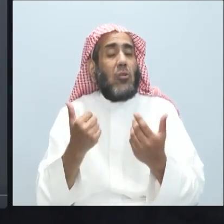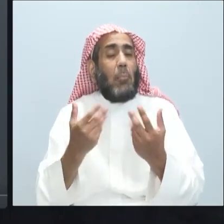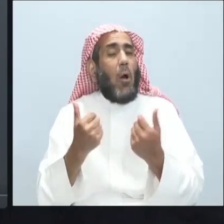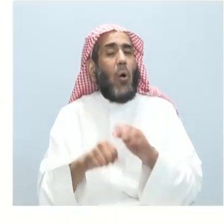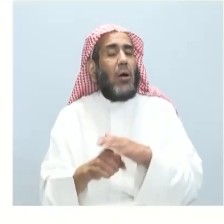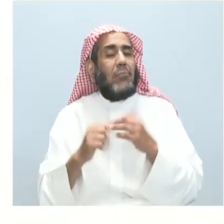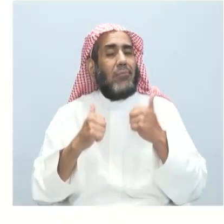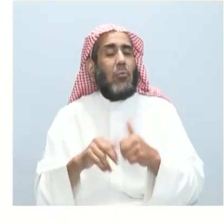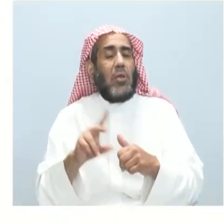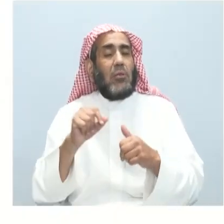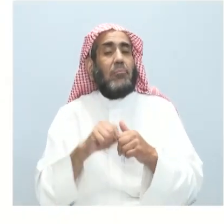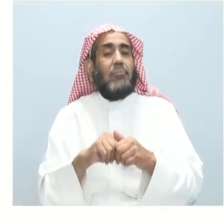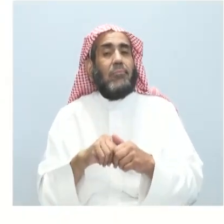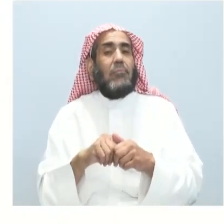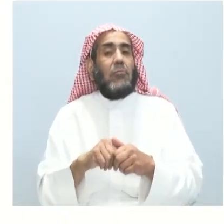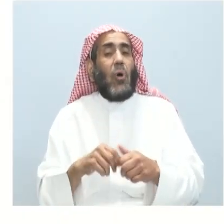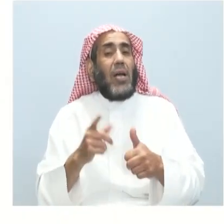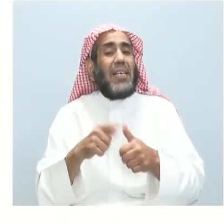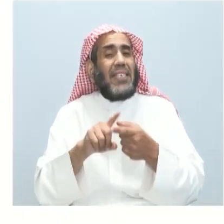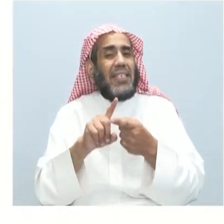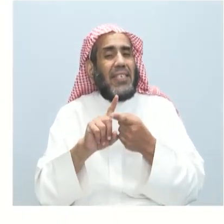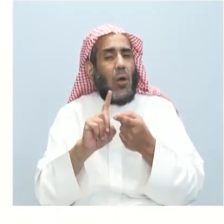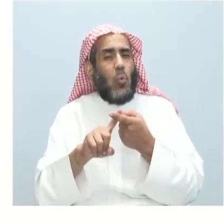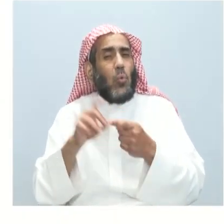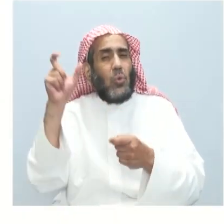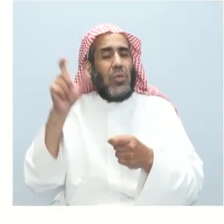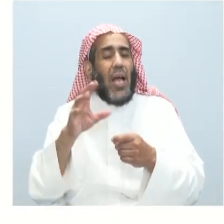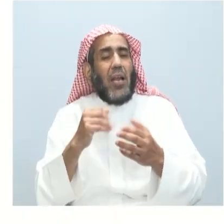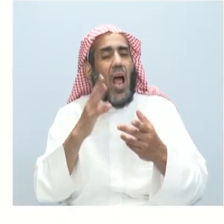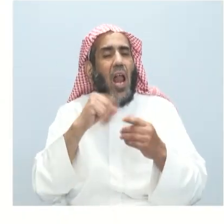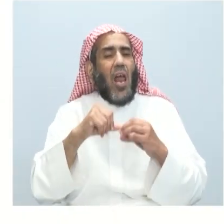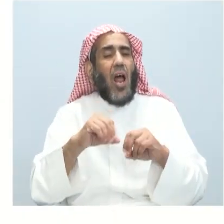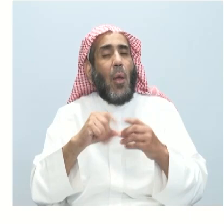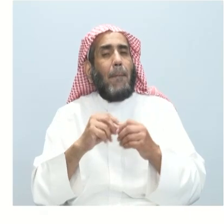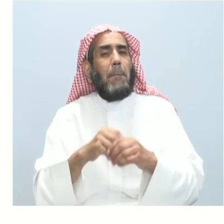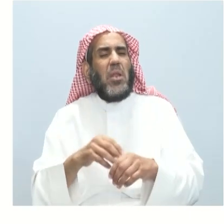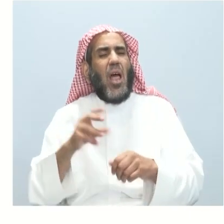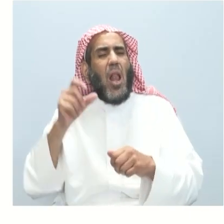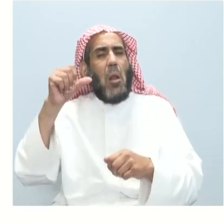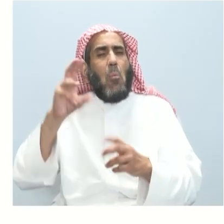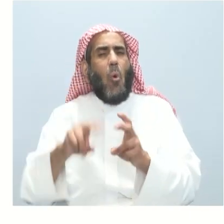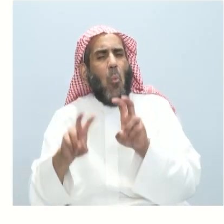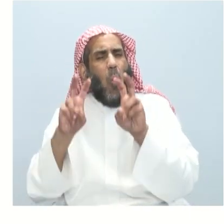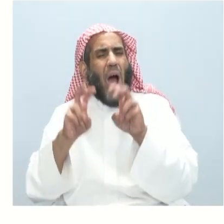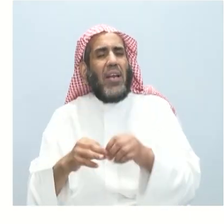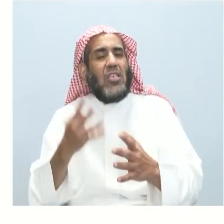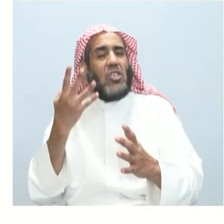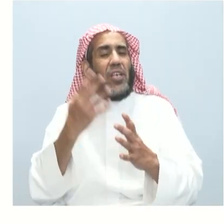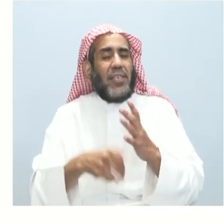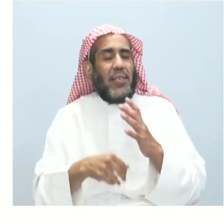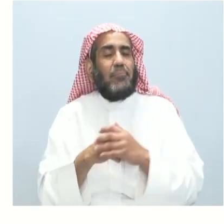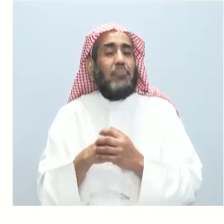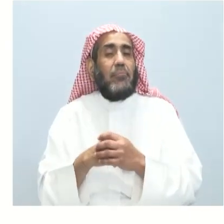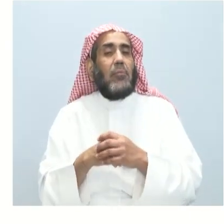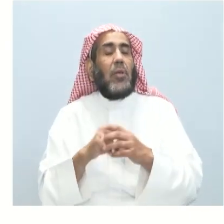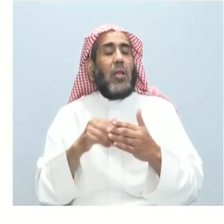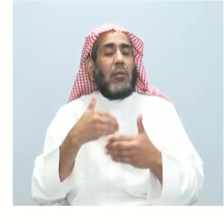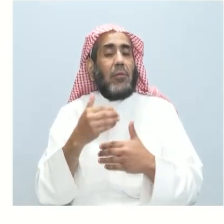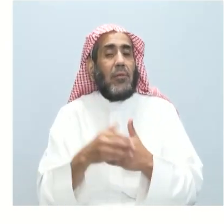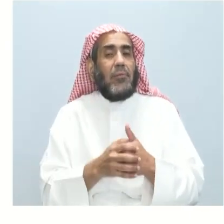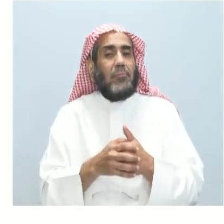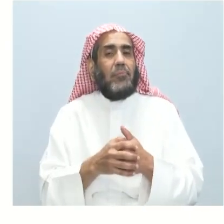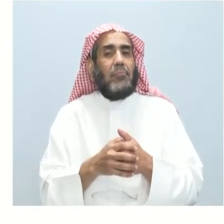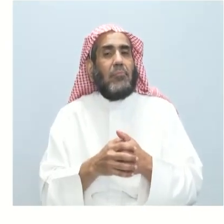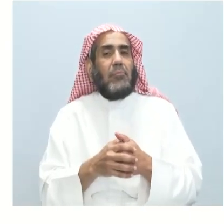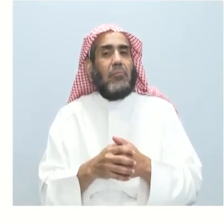والطالبات احسنتم الزوجان الخاليين من الموانع الشرعيه وناتي بعد هذا